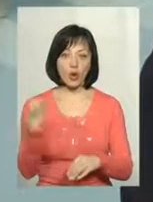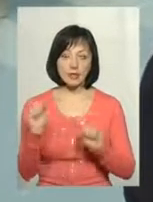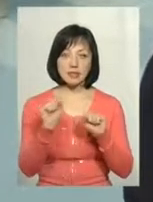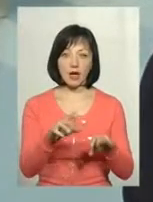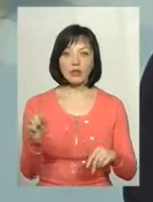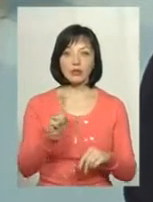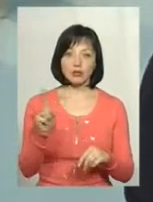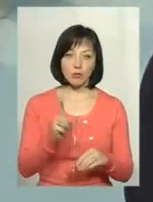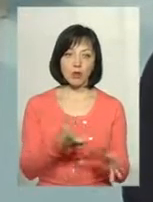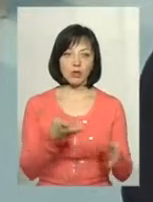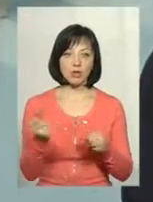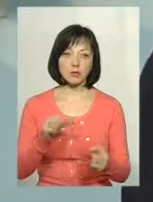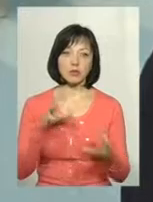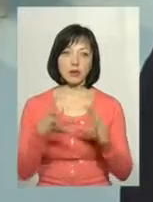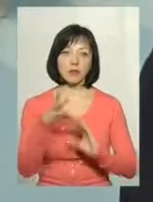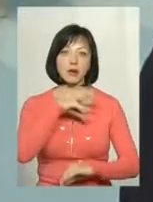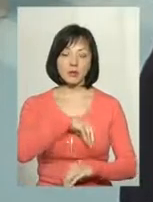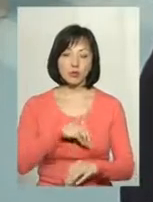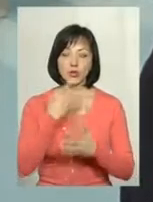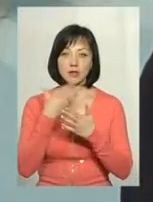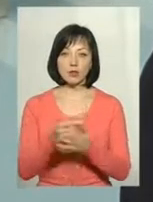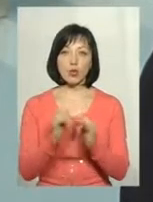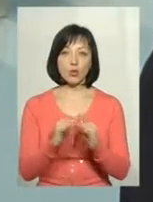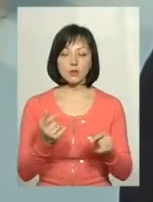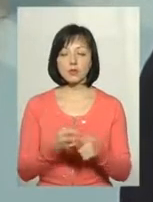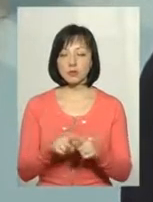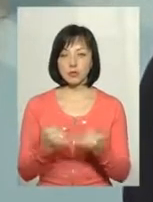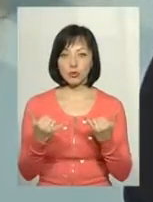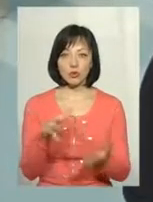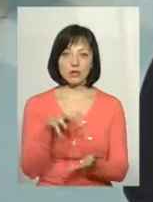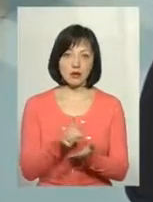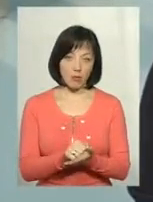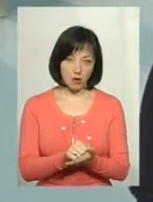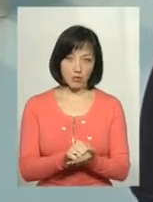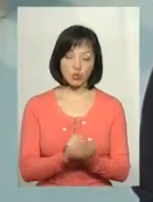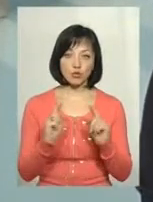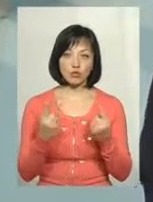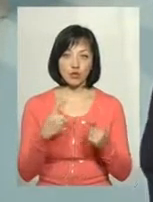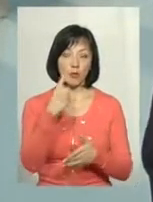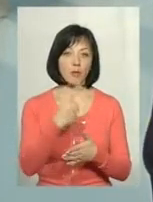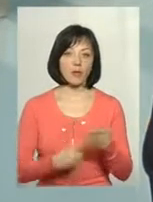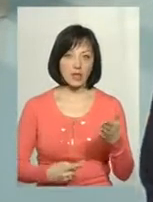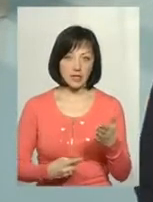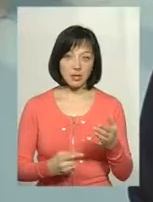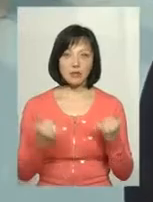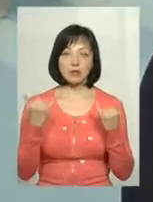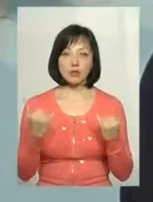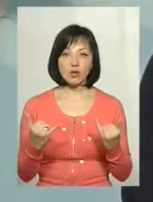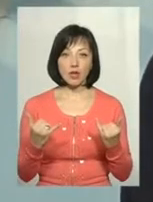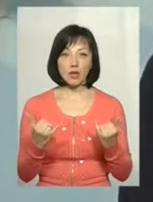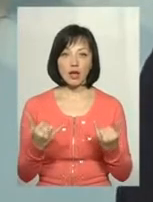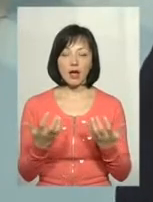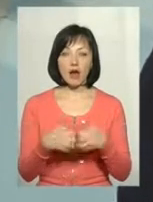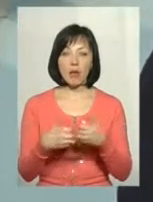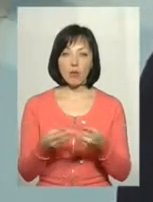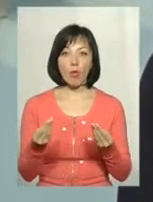щоб отримувати прибуток для свого розвитку. І ми цим сьогодні займаємося, тому що, повірте, сьогодні ми рахуємо